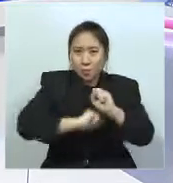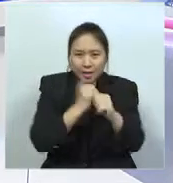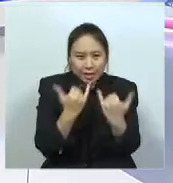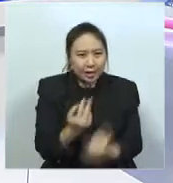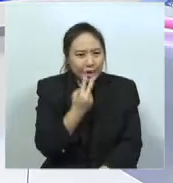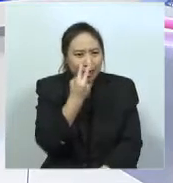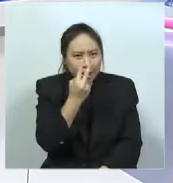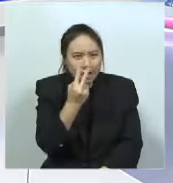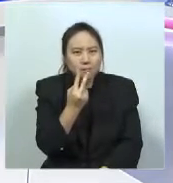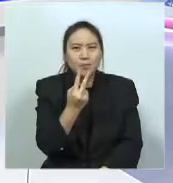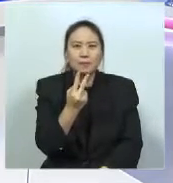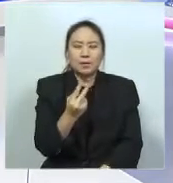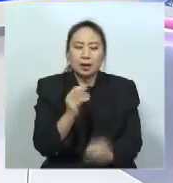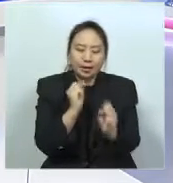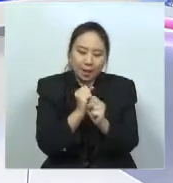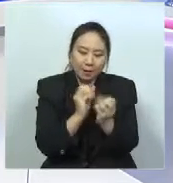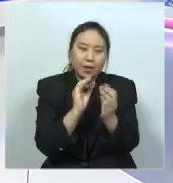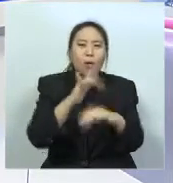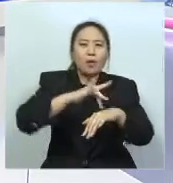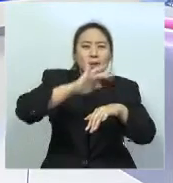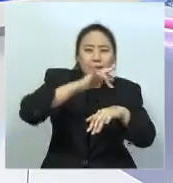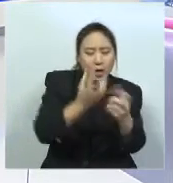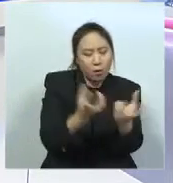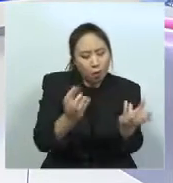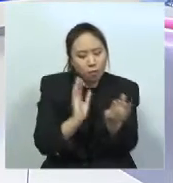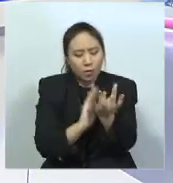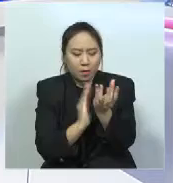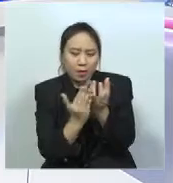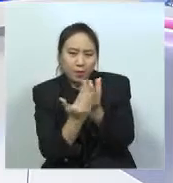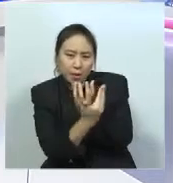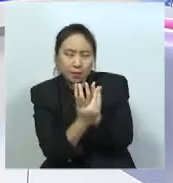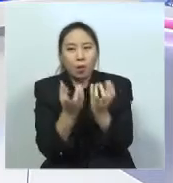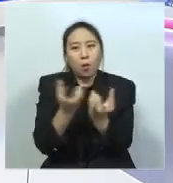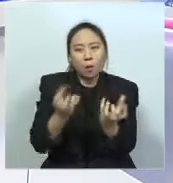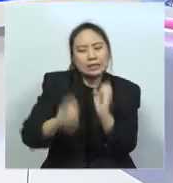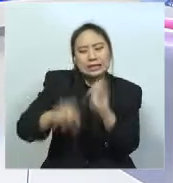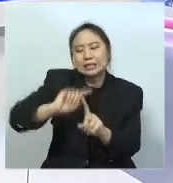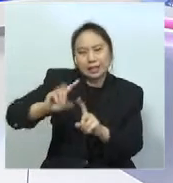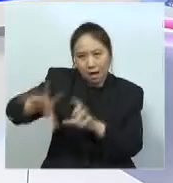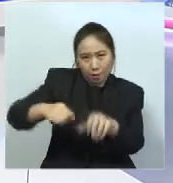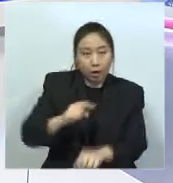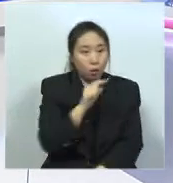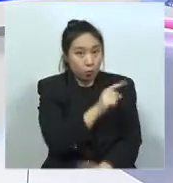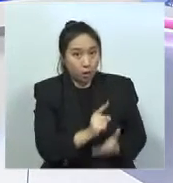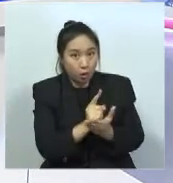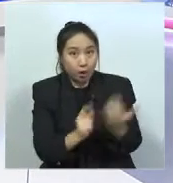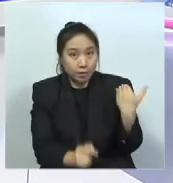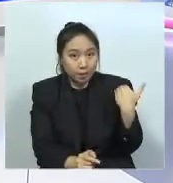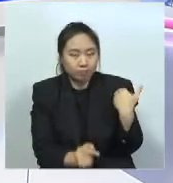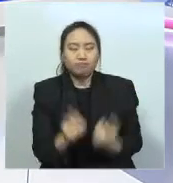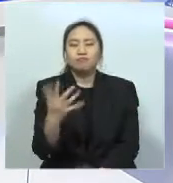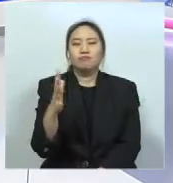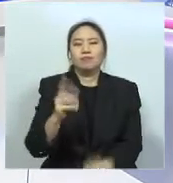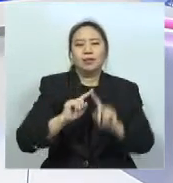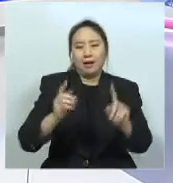ตว่าค่อนข้างที่จะคึกคักกับการประดิษฐ์กระทงจากวัสดุธรรมชาติ ใช่ วัสดุเหลือใช้ก็มีคุณได้ไปลอยหรือเปล่า ดิฉันไม่ได้ไปลอยแต่ว่า